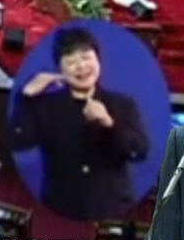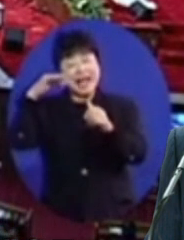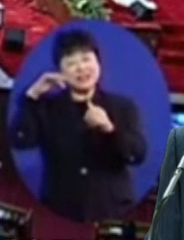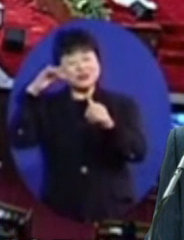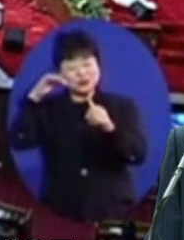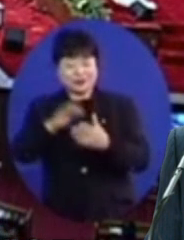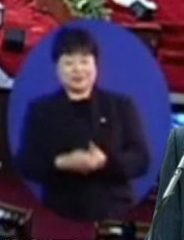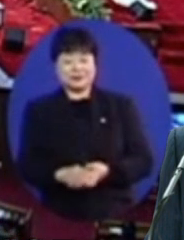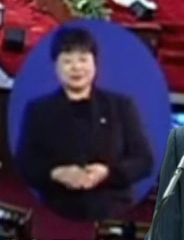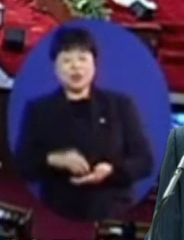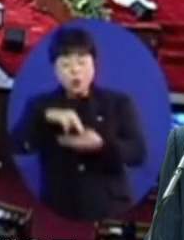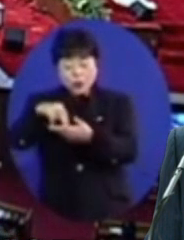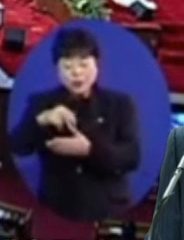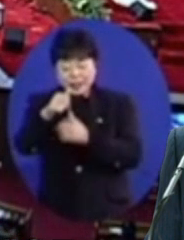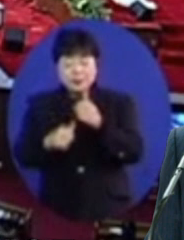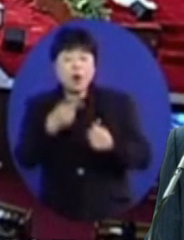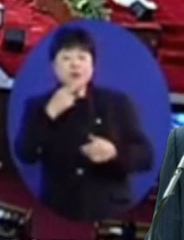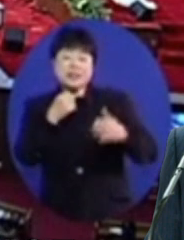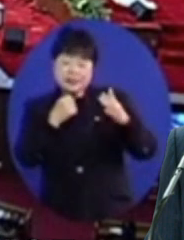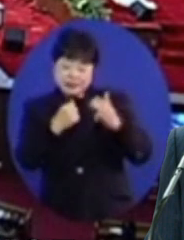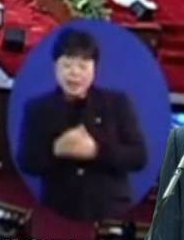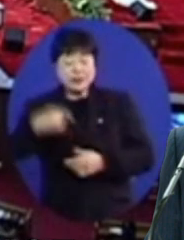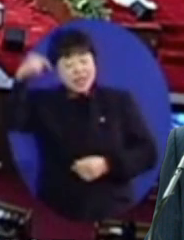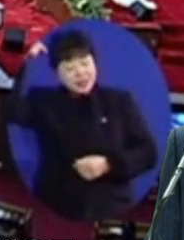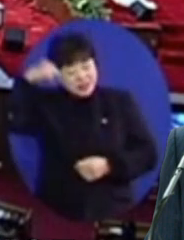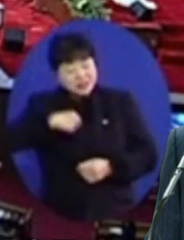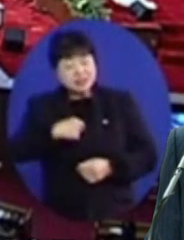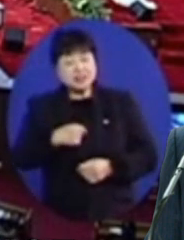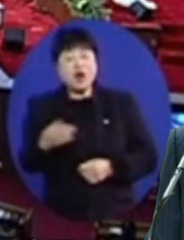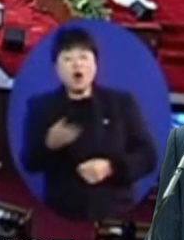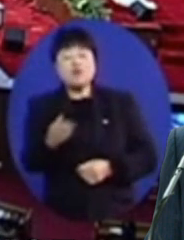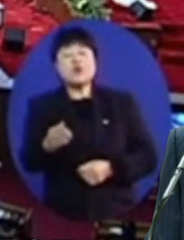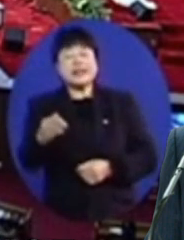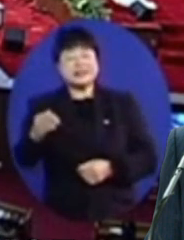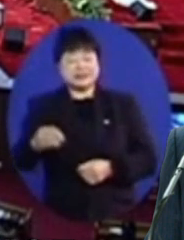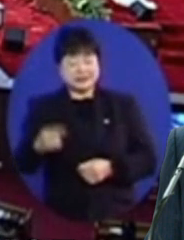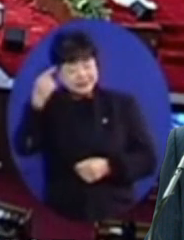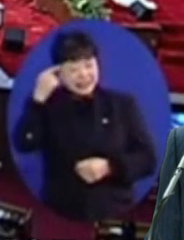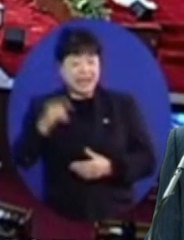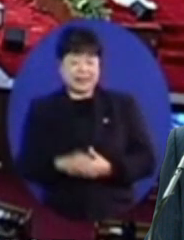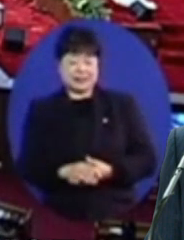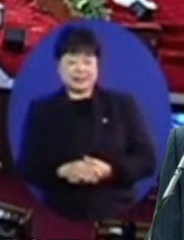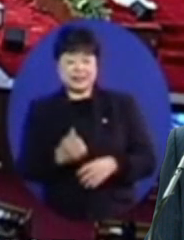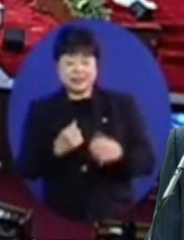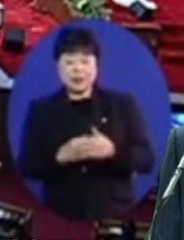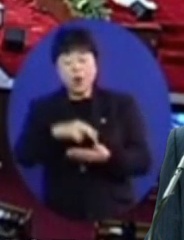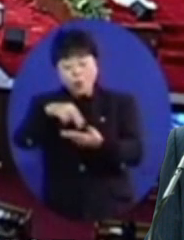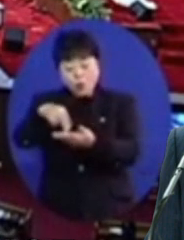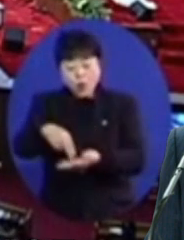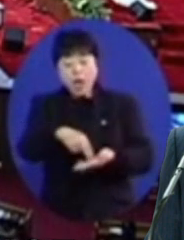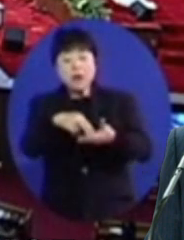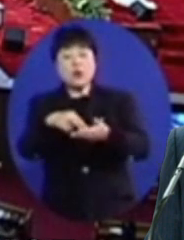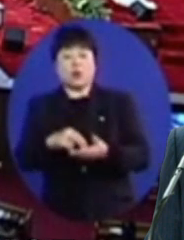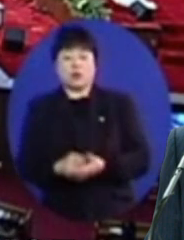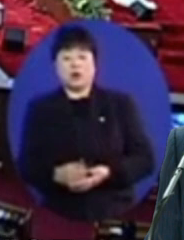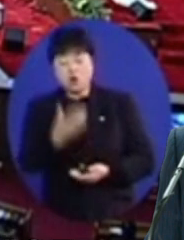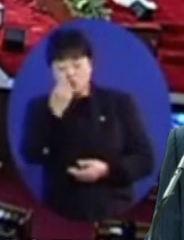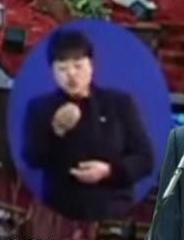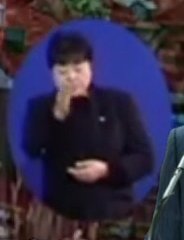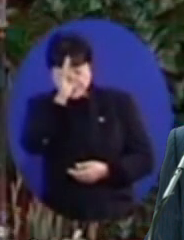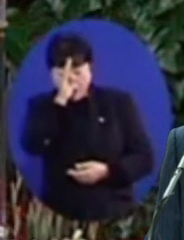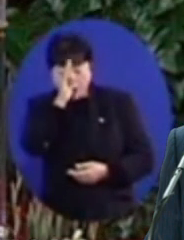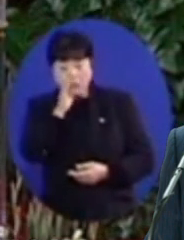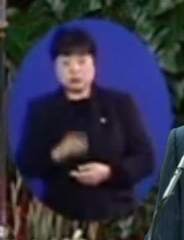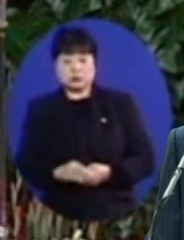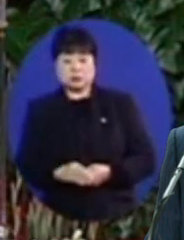것입니다 고독이라는 하나님이 없기 때문에 느끼는 허무한 감정인 것입니다 그러므로 외로움 흥부가 우울증 등